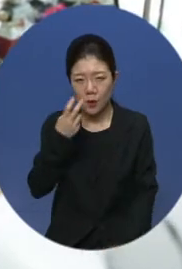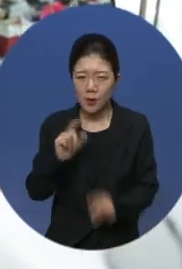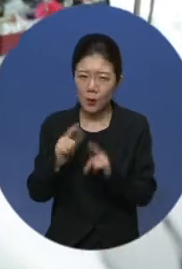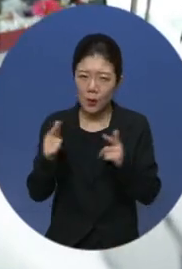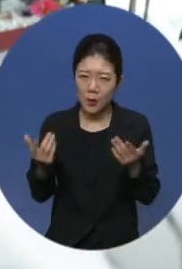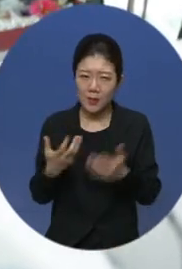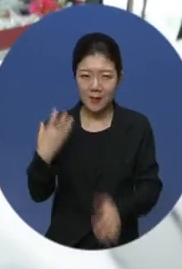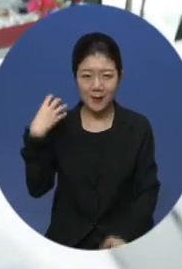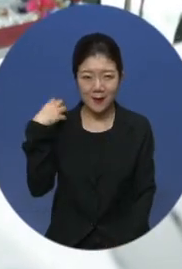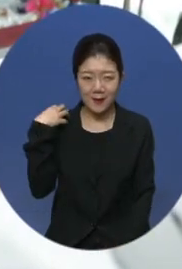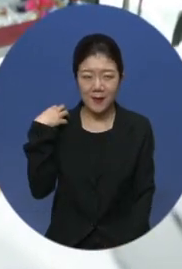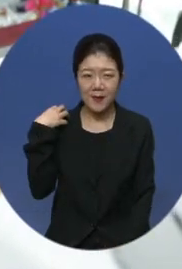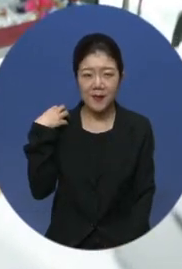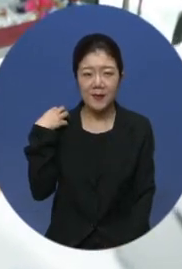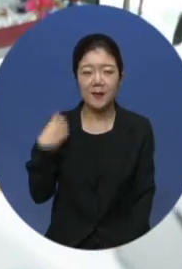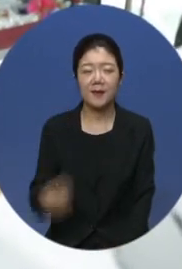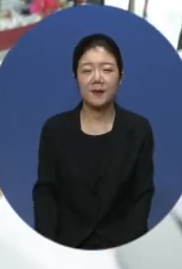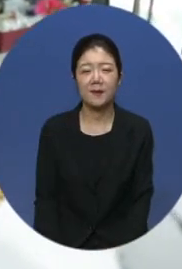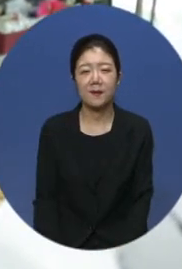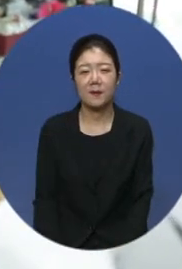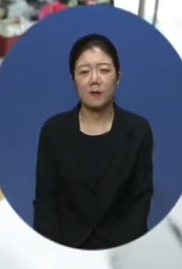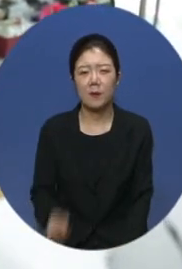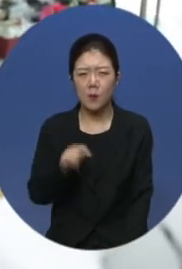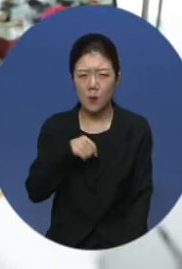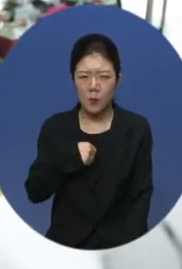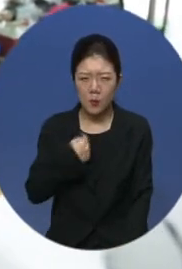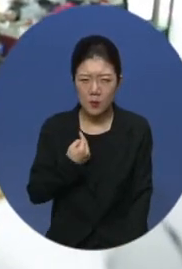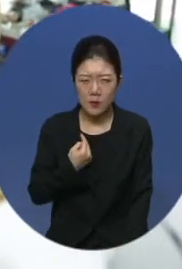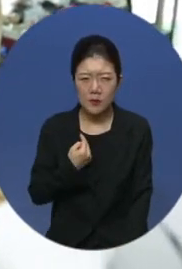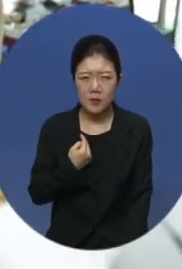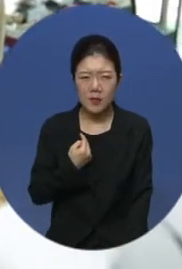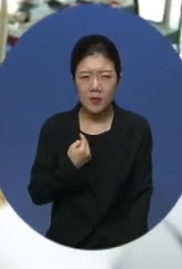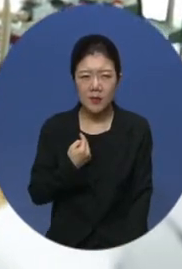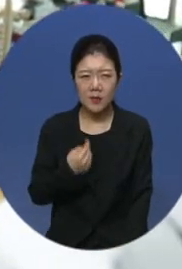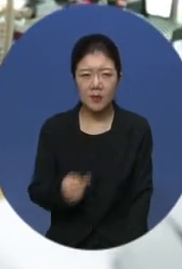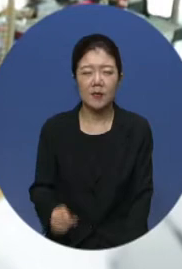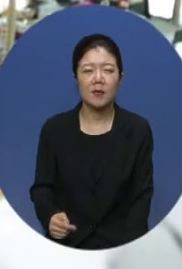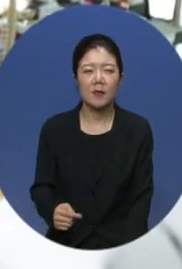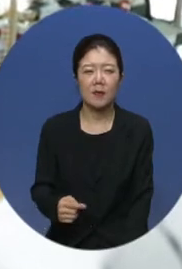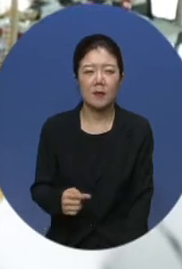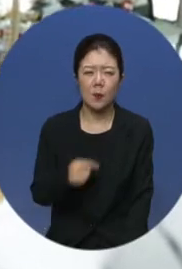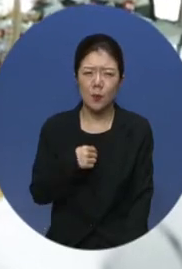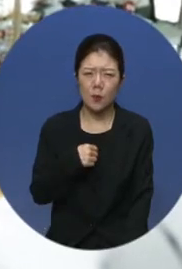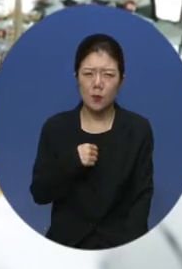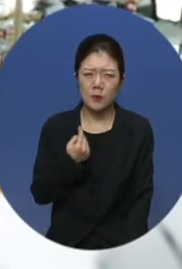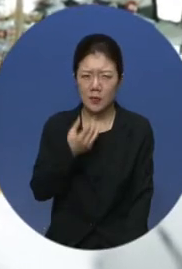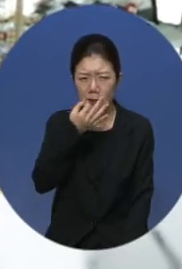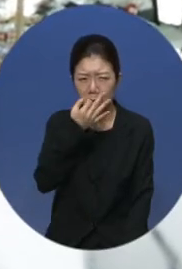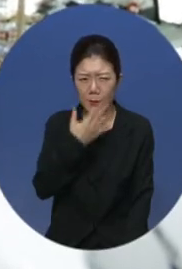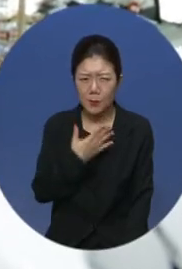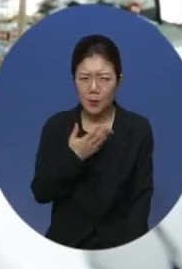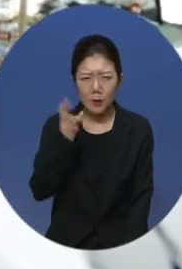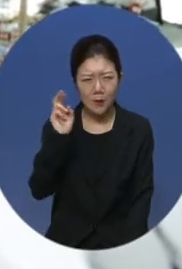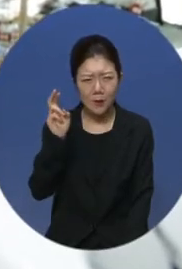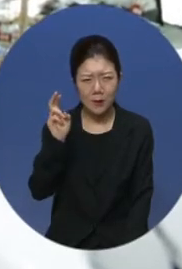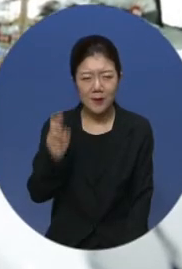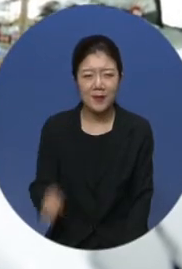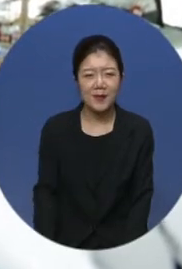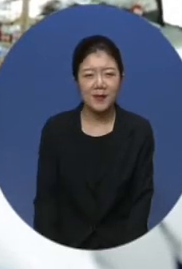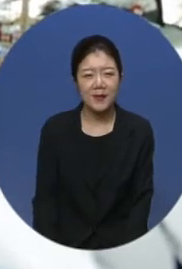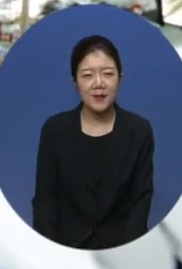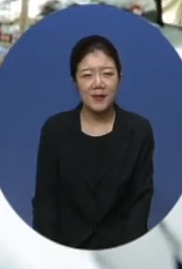많이 하시잖아요. 네. 그러니까 혼자 막 그러니까 아무리 다 같이 하긴 하지만 그래도 좀 힘들 수도 있을 것 같은데. 네.